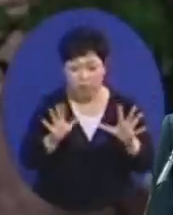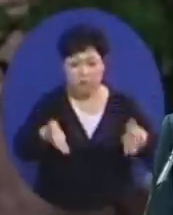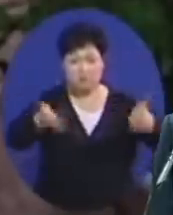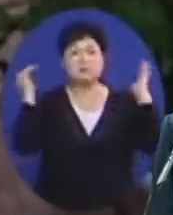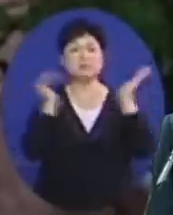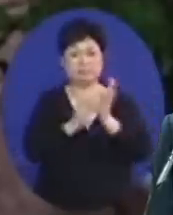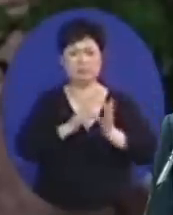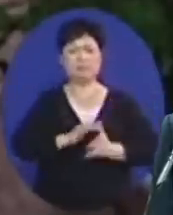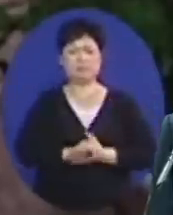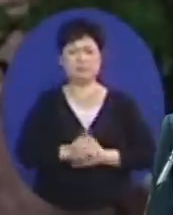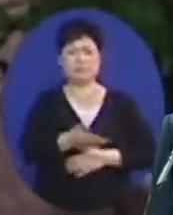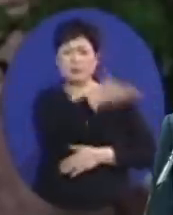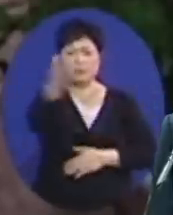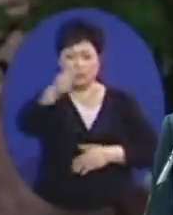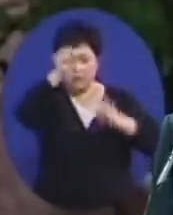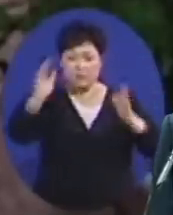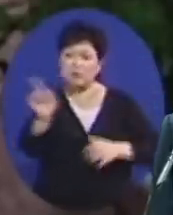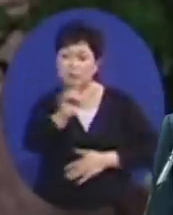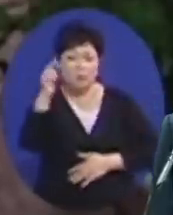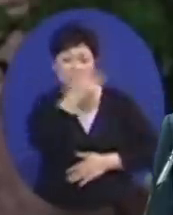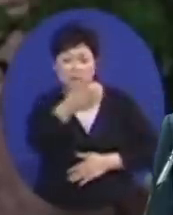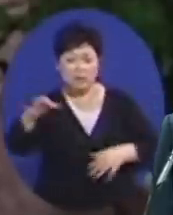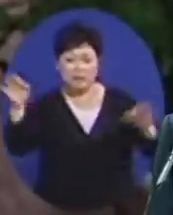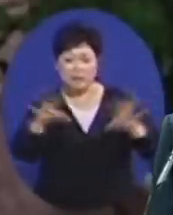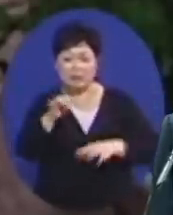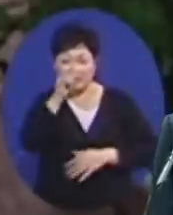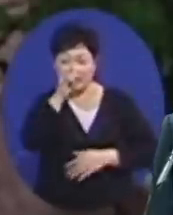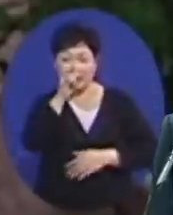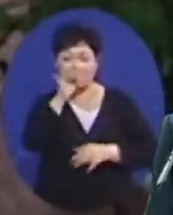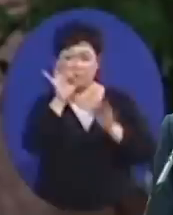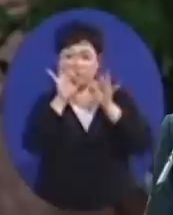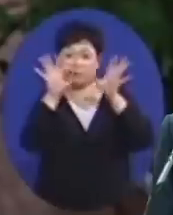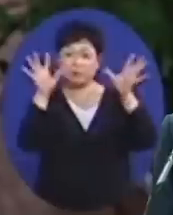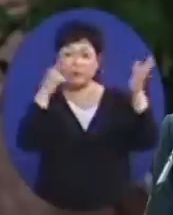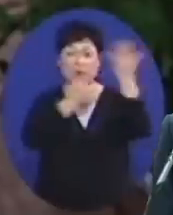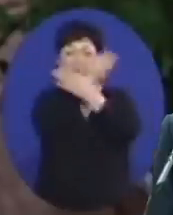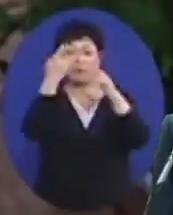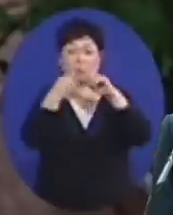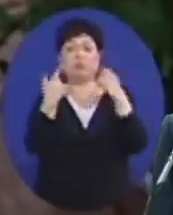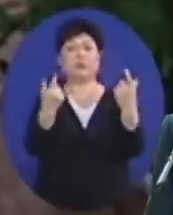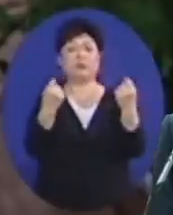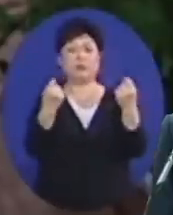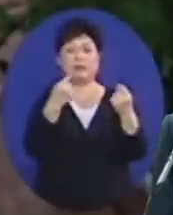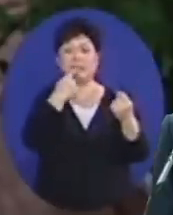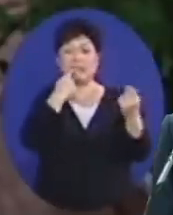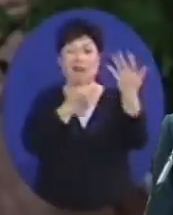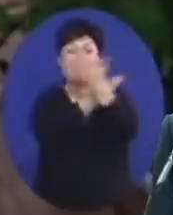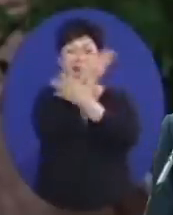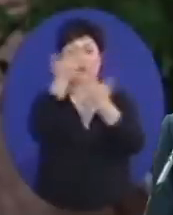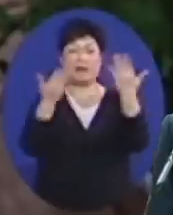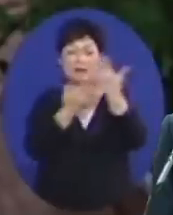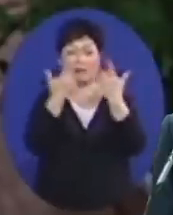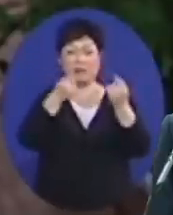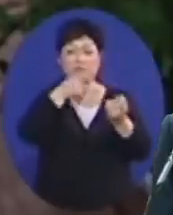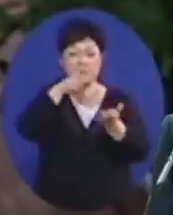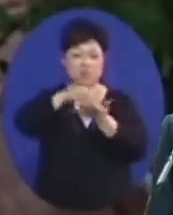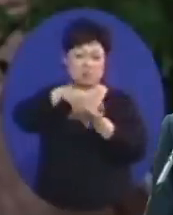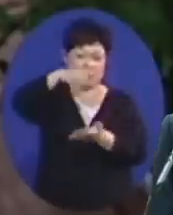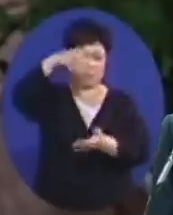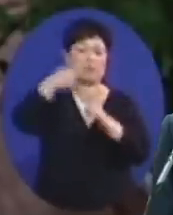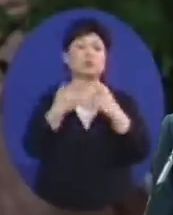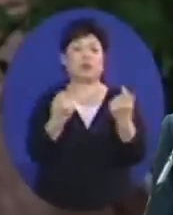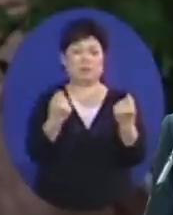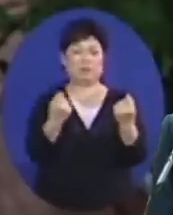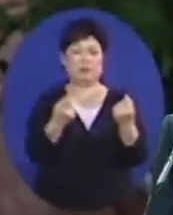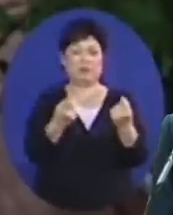것입니다. 너 인생이 무엇이냐? 잠시 있다 사라지는 안개입니다. 안개요. 거품인 것입니다.